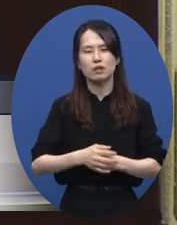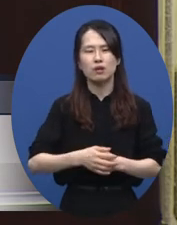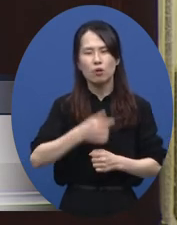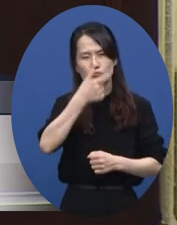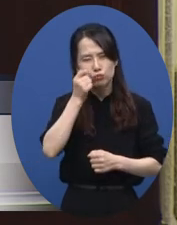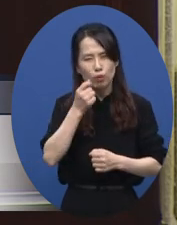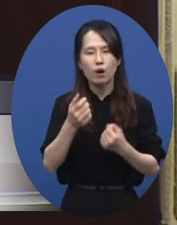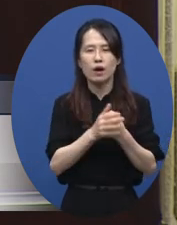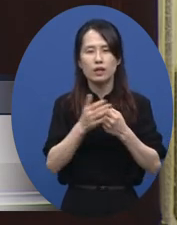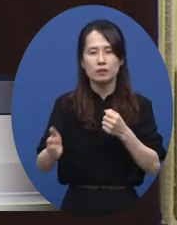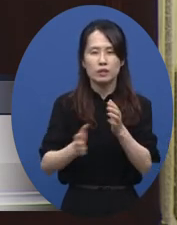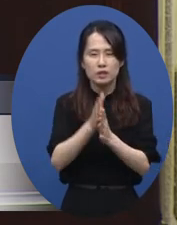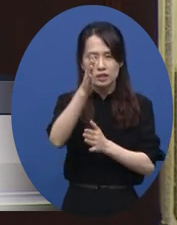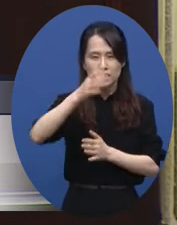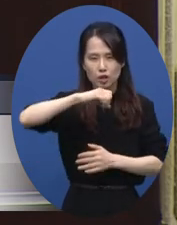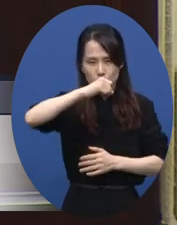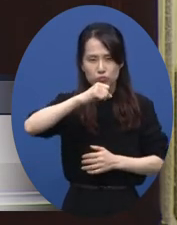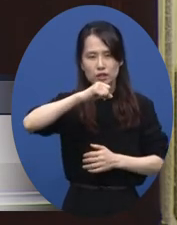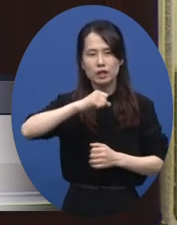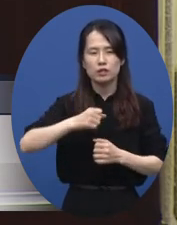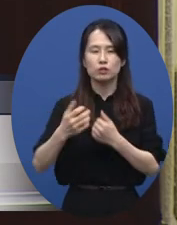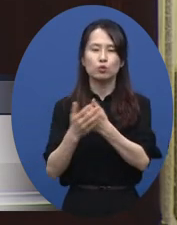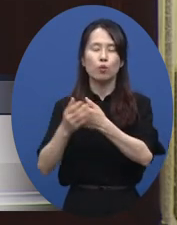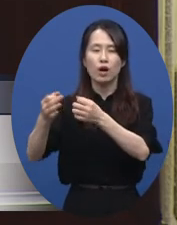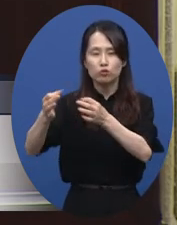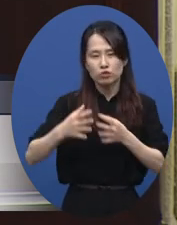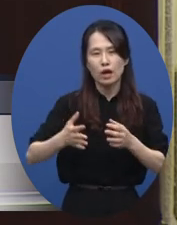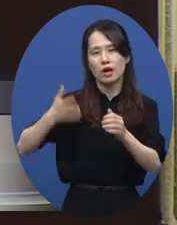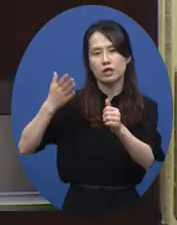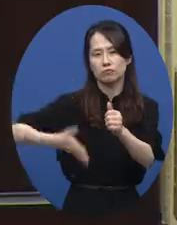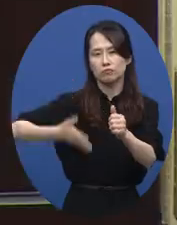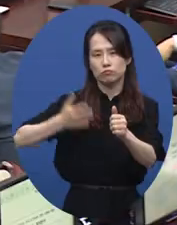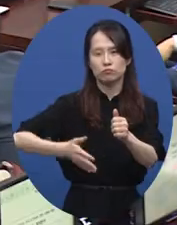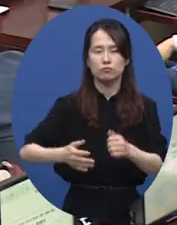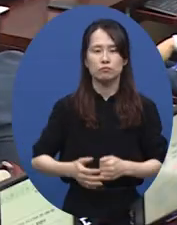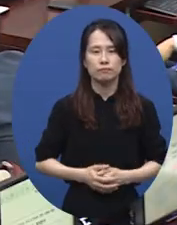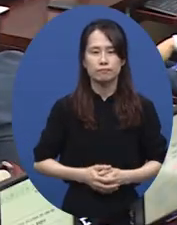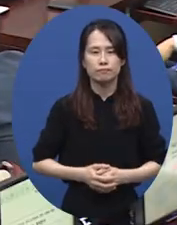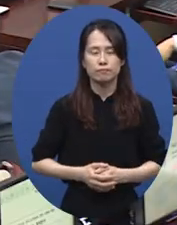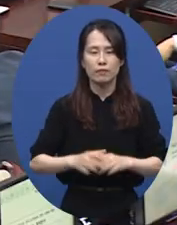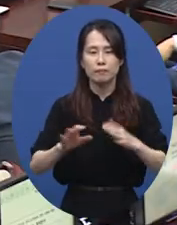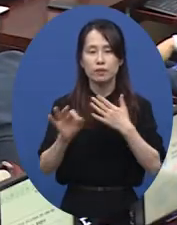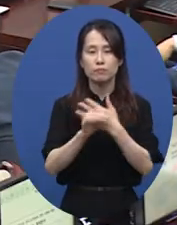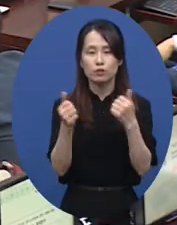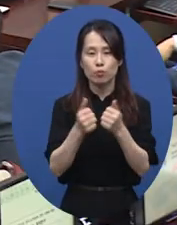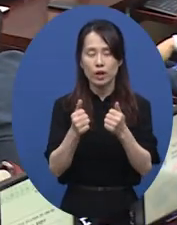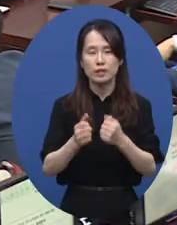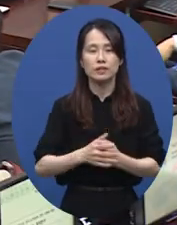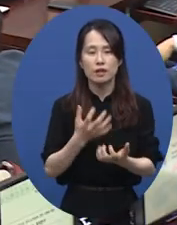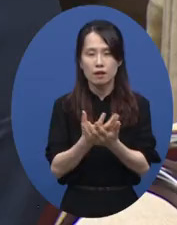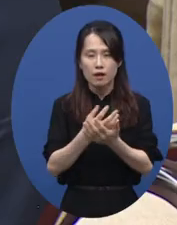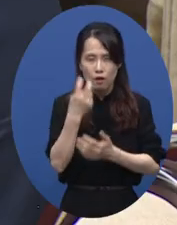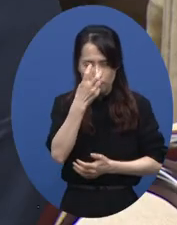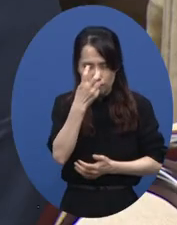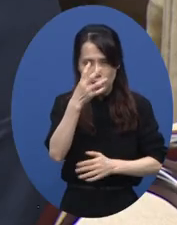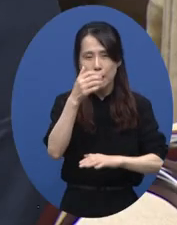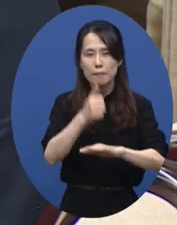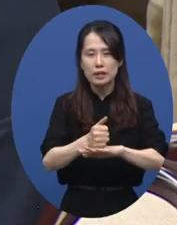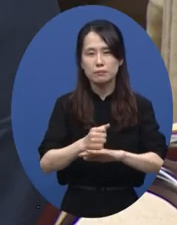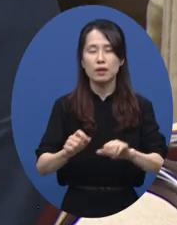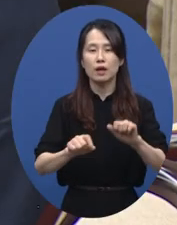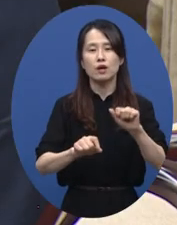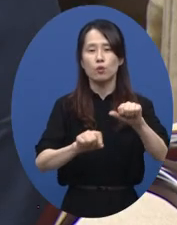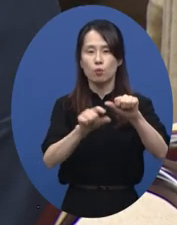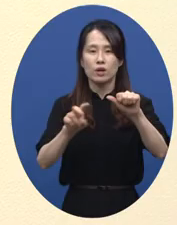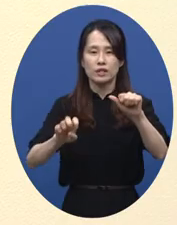충당할 수 없기에 시 군이 부담한 예산을 대형 투자 해 주실 것을 이번 임시회 에는 안건 심의를 거쳐 오는